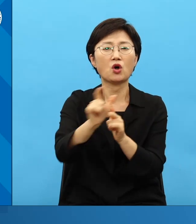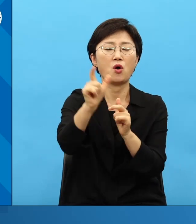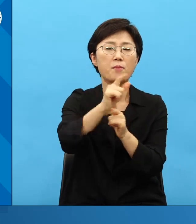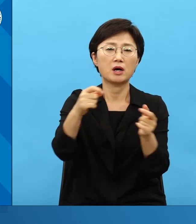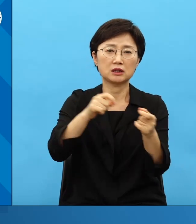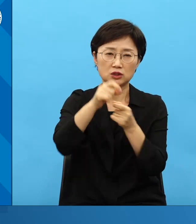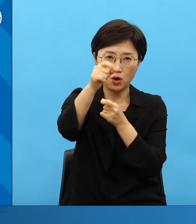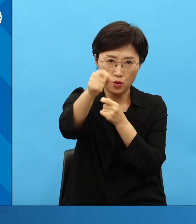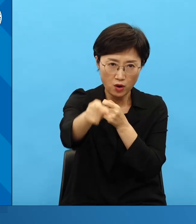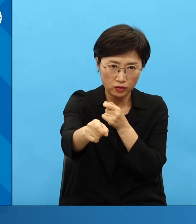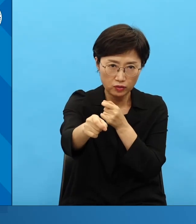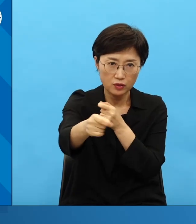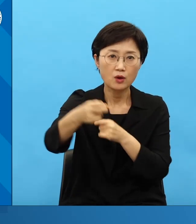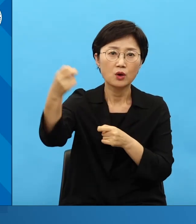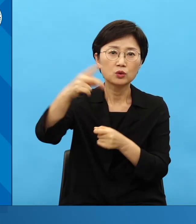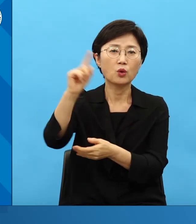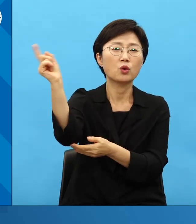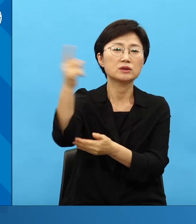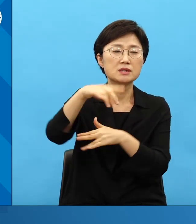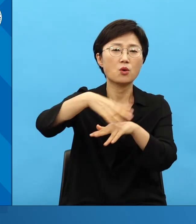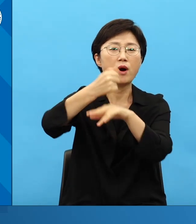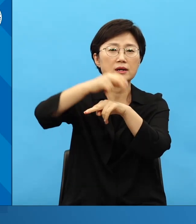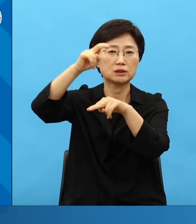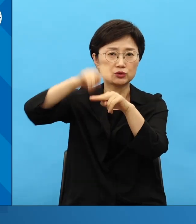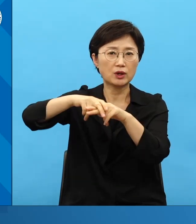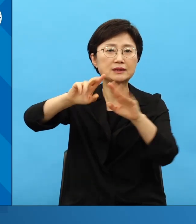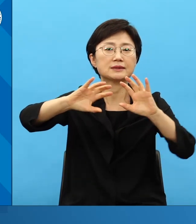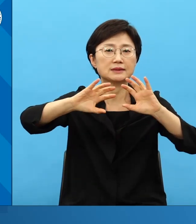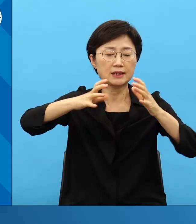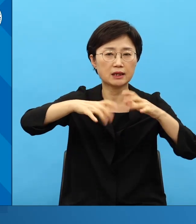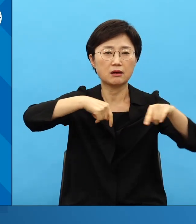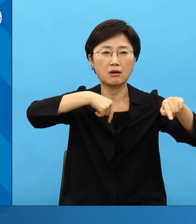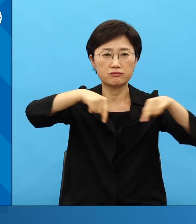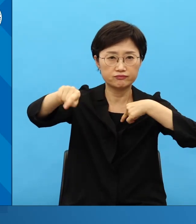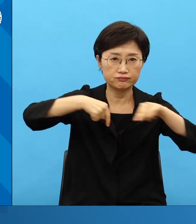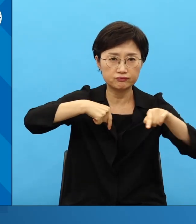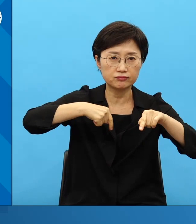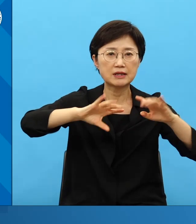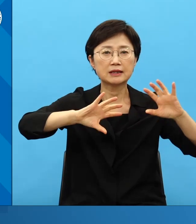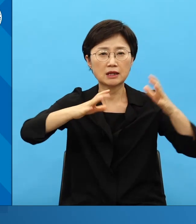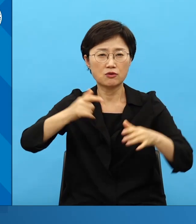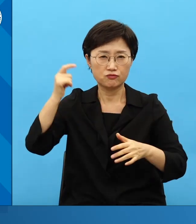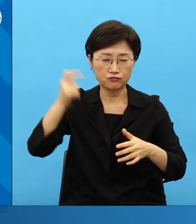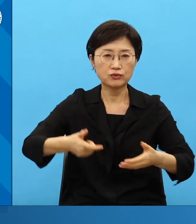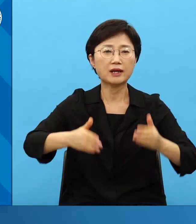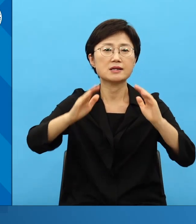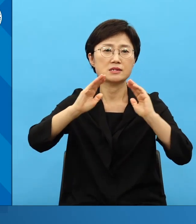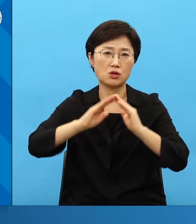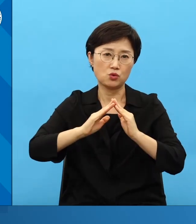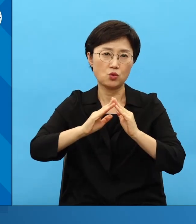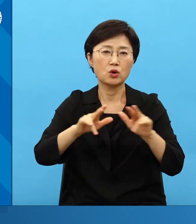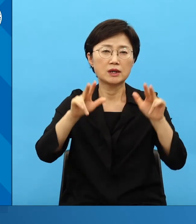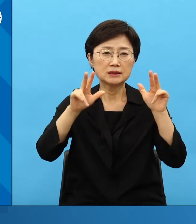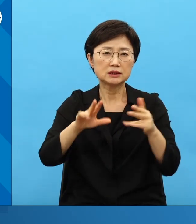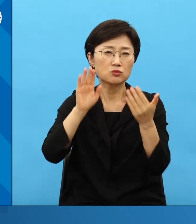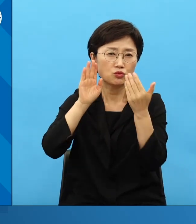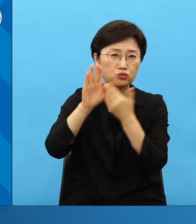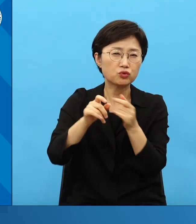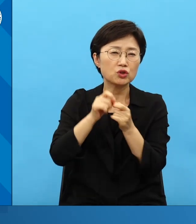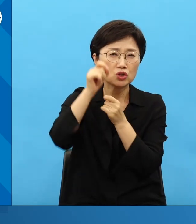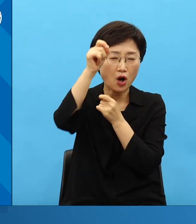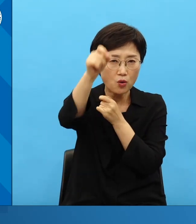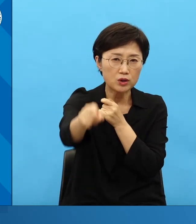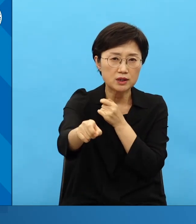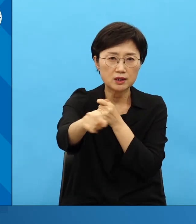더함이 무궁하며 또 다윗의 왕자와 그의 나라에 군림하여 그 나라를 굳게 세우고 지금